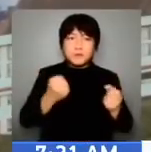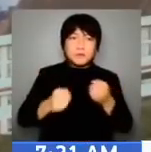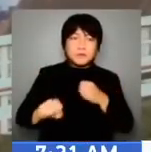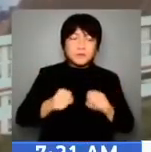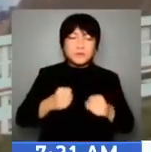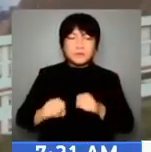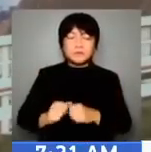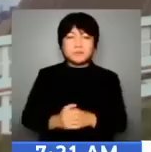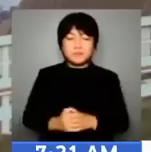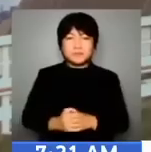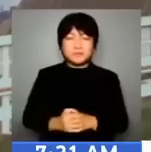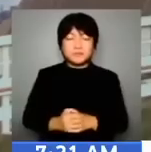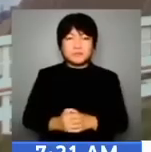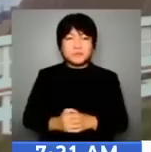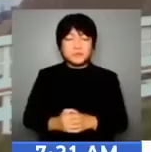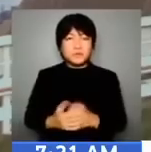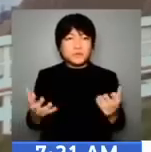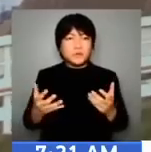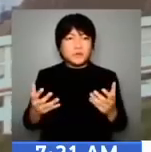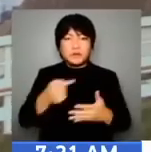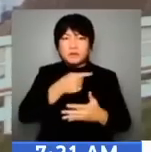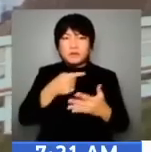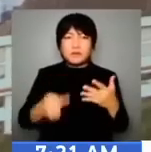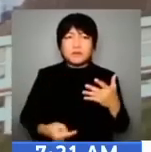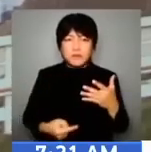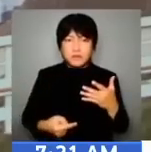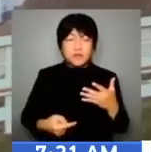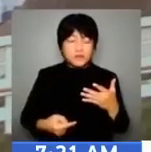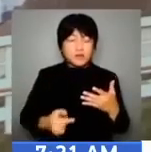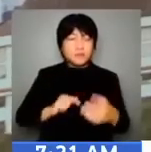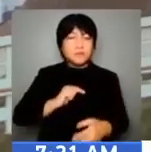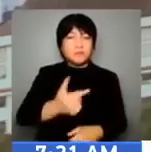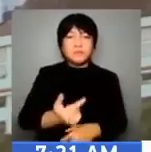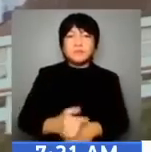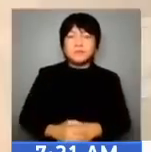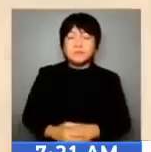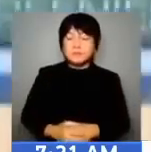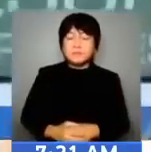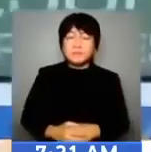at pasabog sa naaasahan, alamin sa unang balita ni Bob Gonzalez.